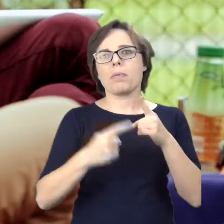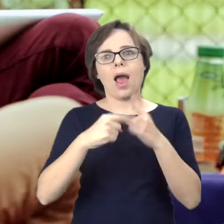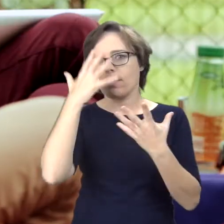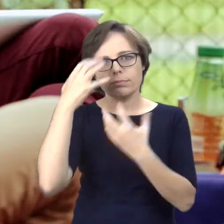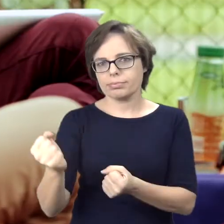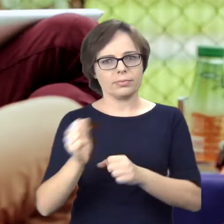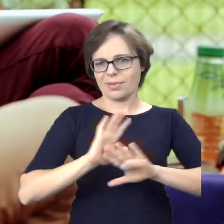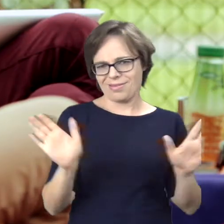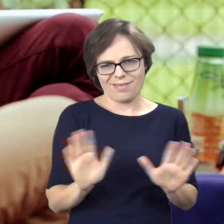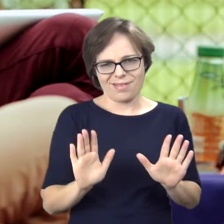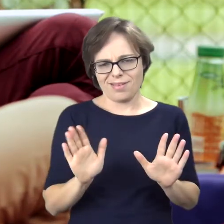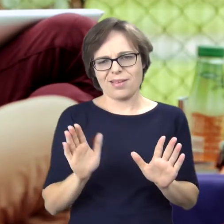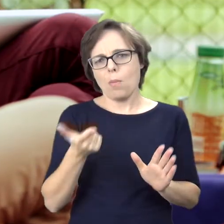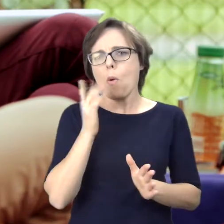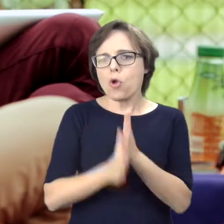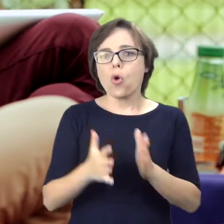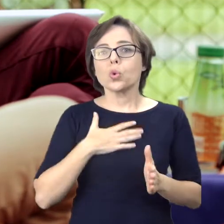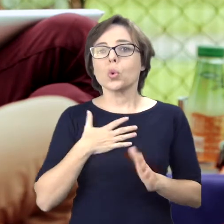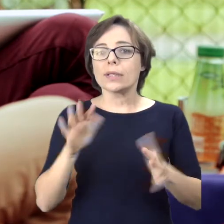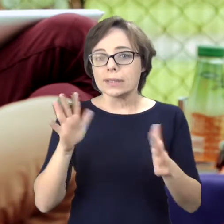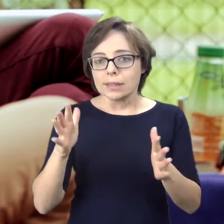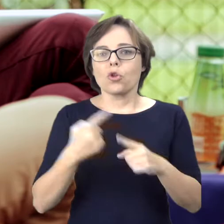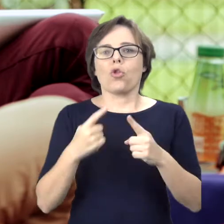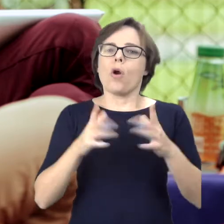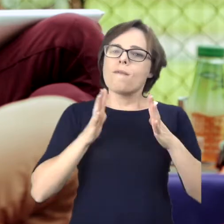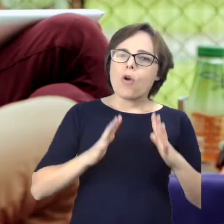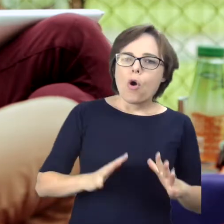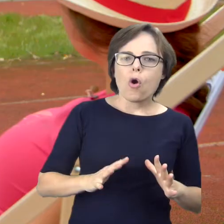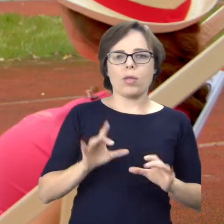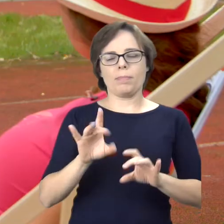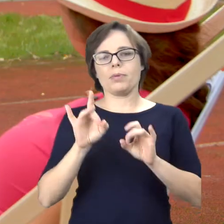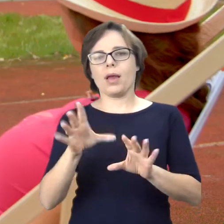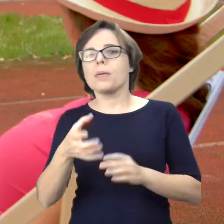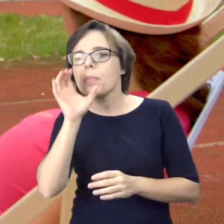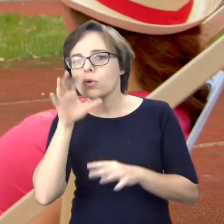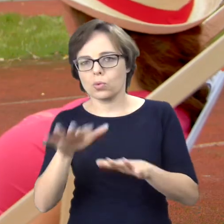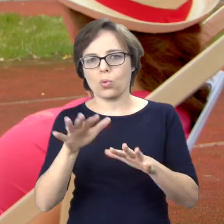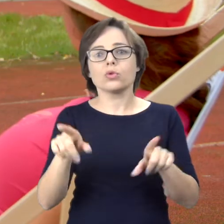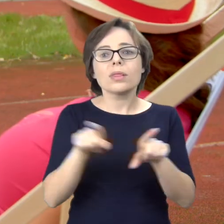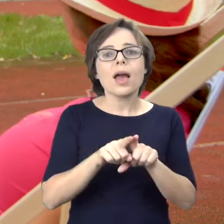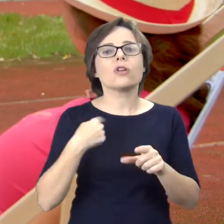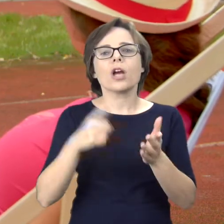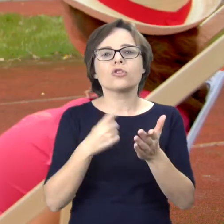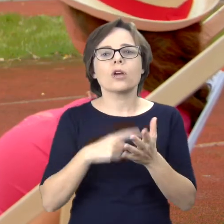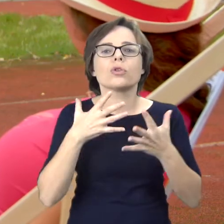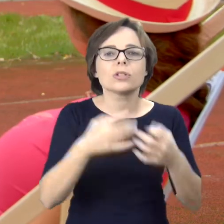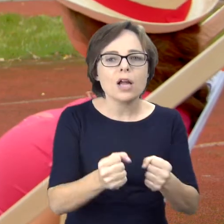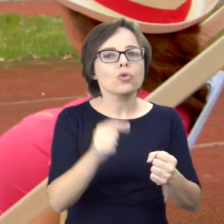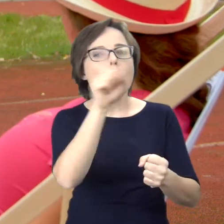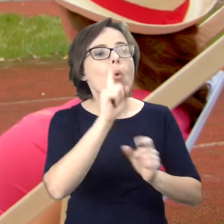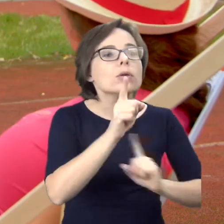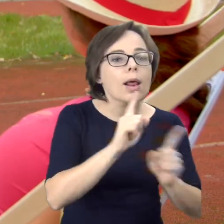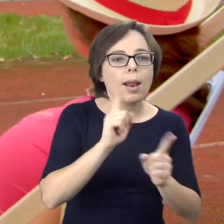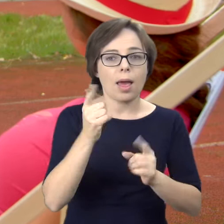jakieś odjazdy takie, tylko zwalniam wtedy, wiesz, bardziej się nawadniam. Poza tym ja bardzo dużo robię materiału po drodze. Stoję, rozmawiam z ludźmi, wiesz, jak mam jakieś